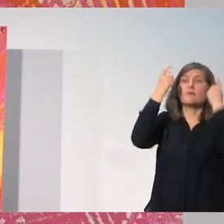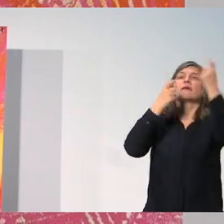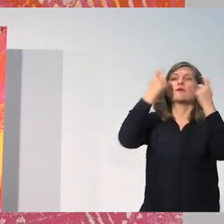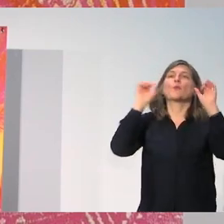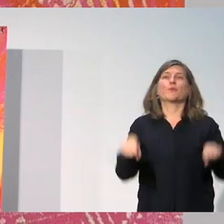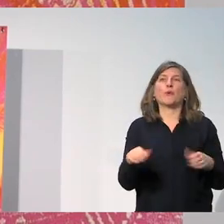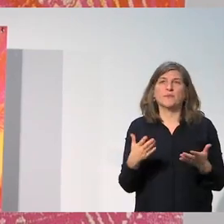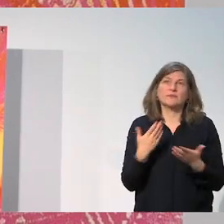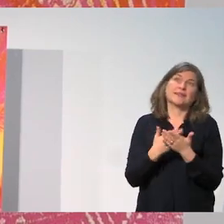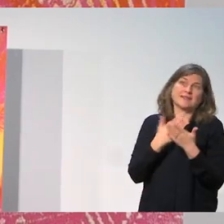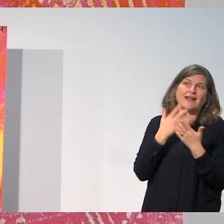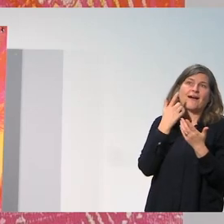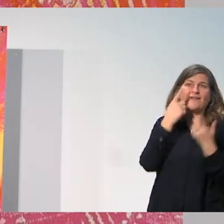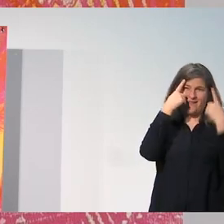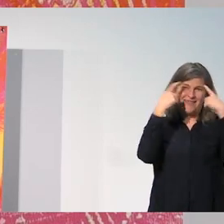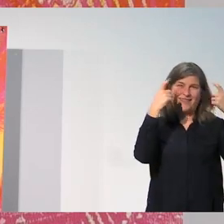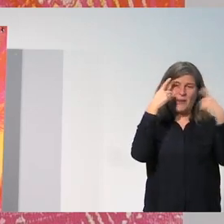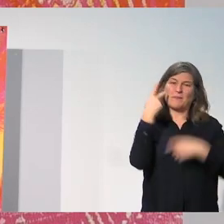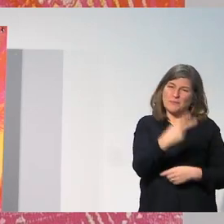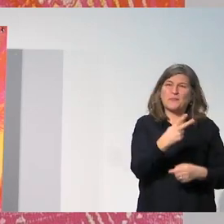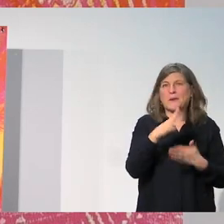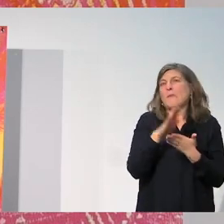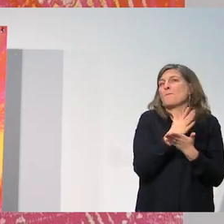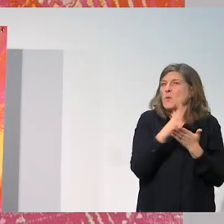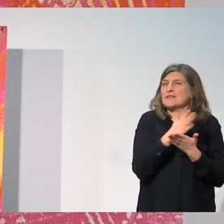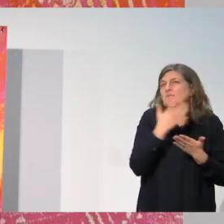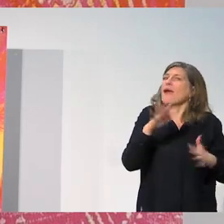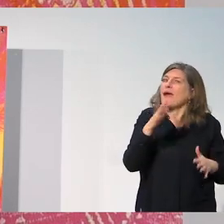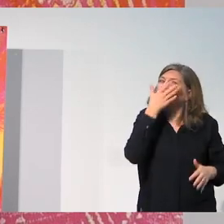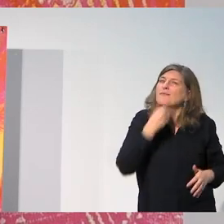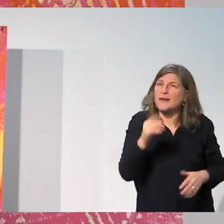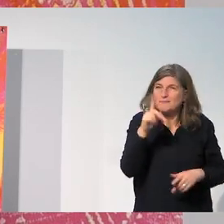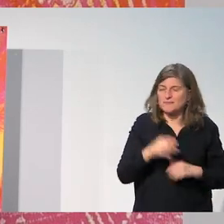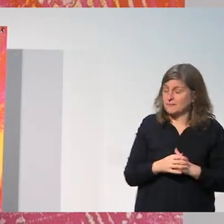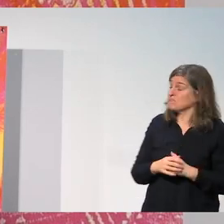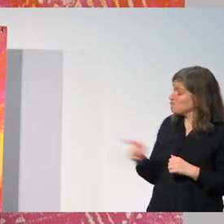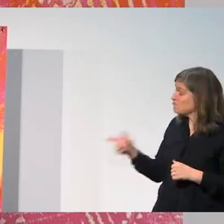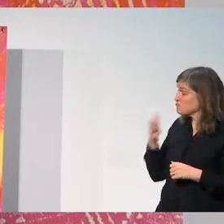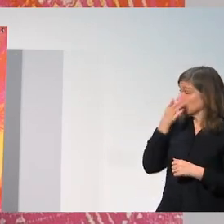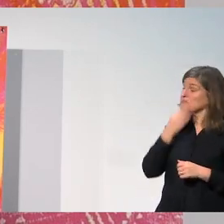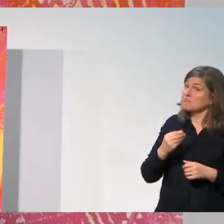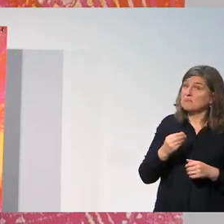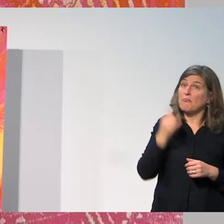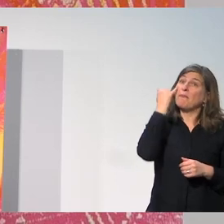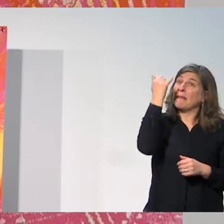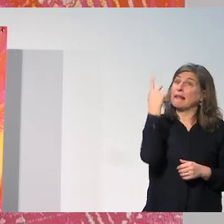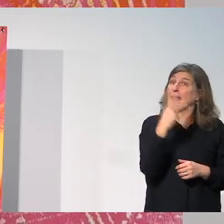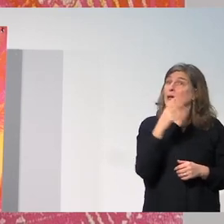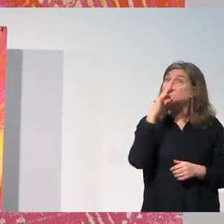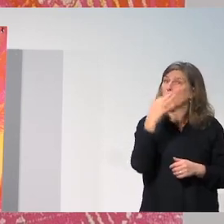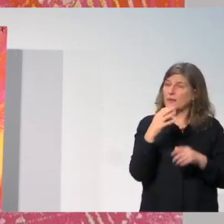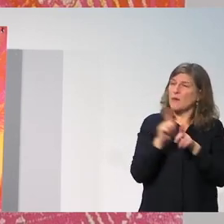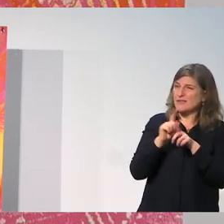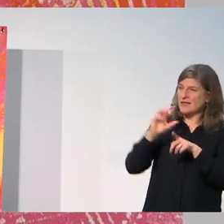sûr, encore une fois, mais qui, je trouve, est très belle. C'est une très belle thèse et en même temps, vous dites le soleil permet la